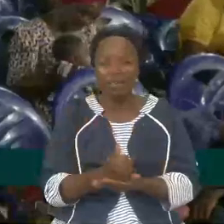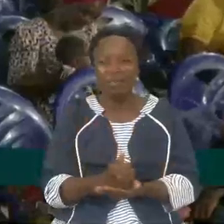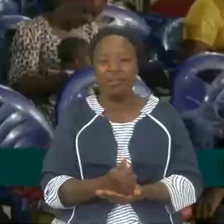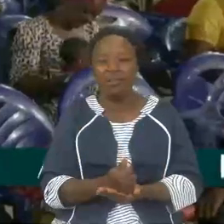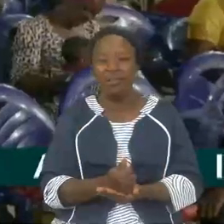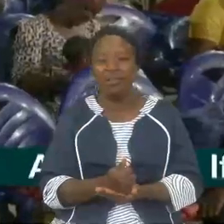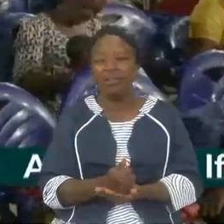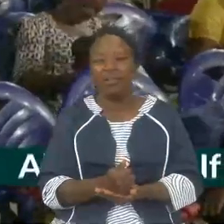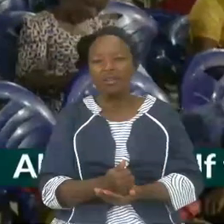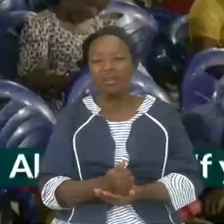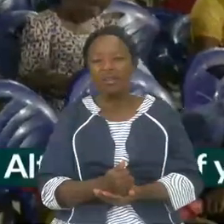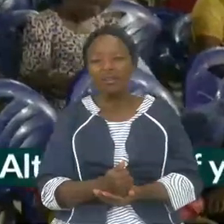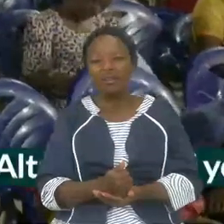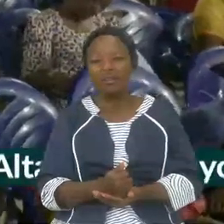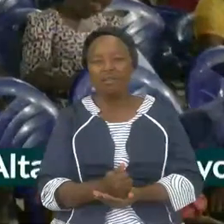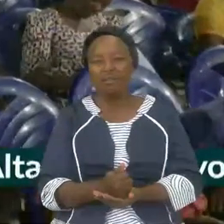Le dernier Amen.